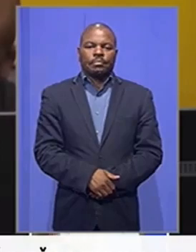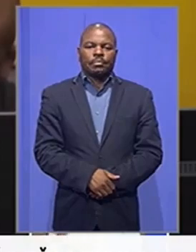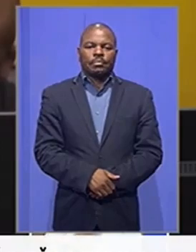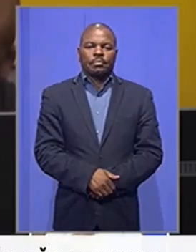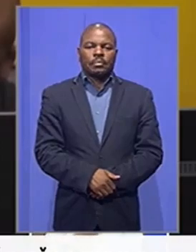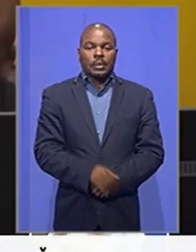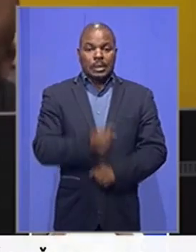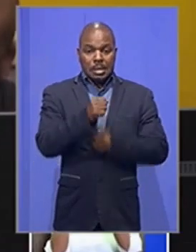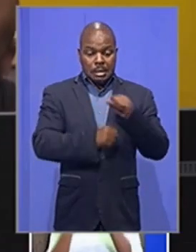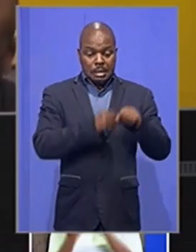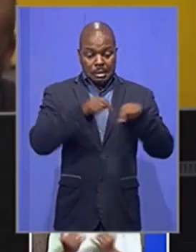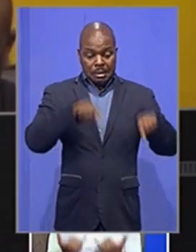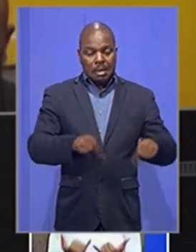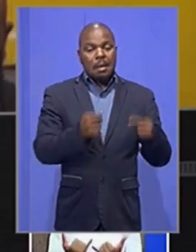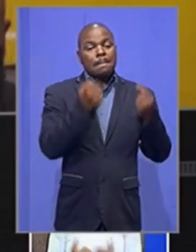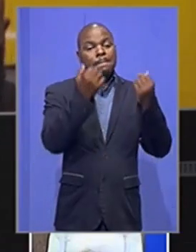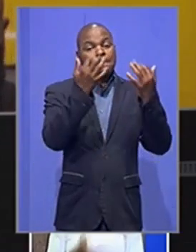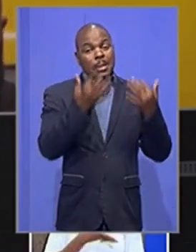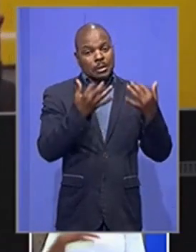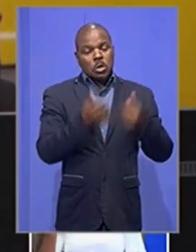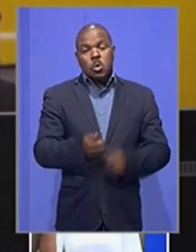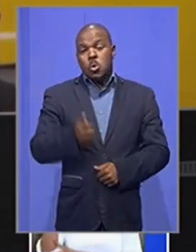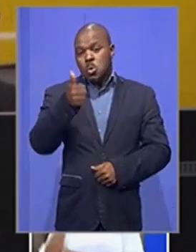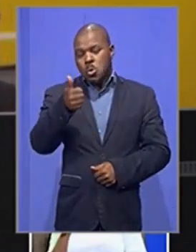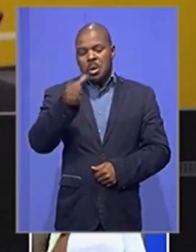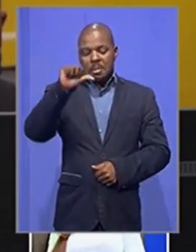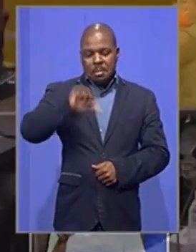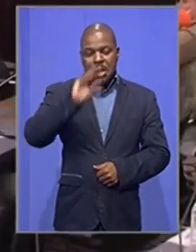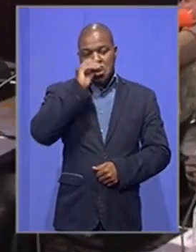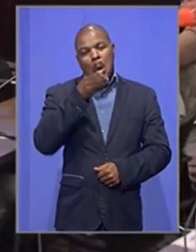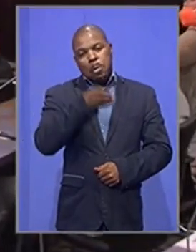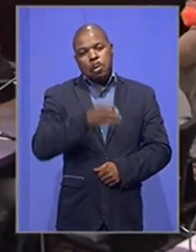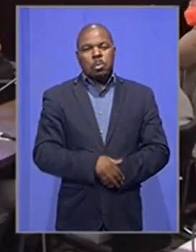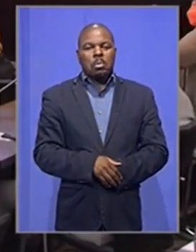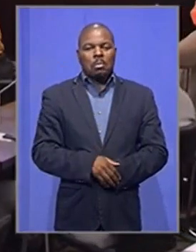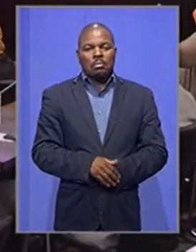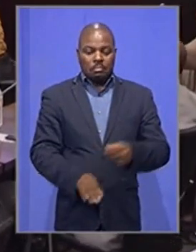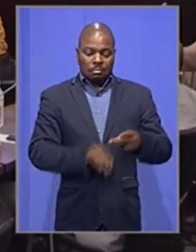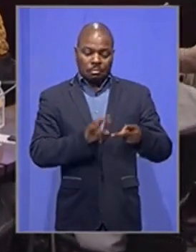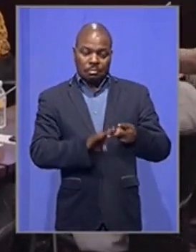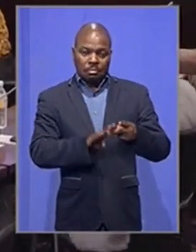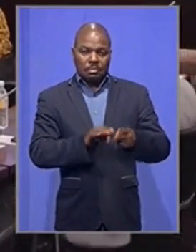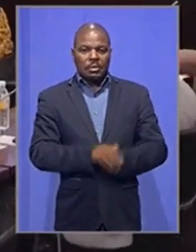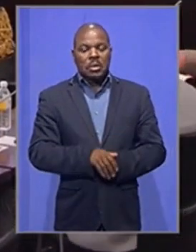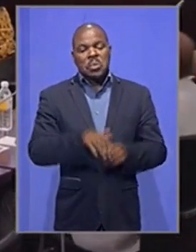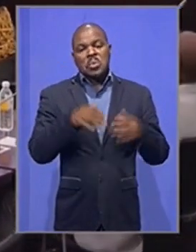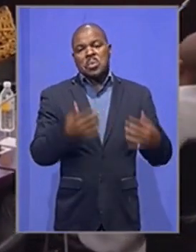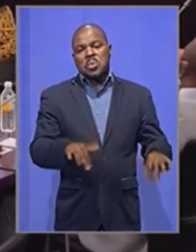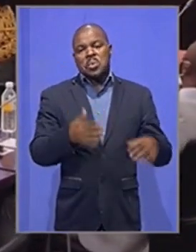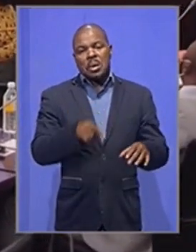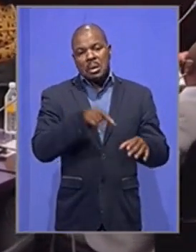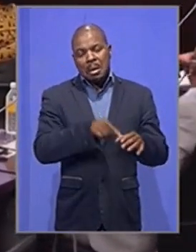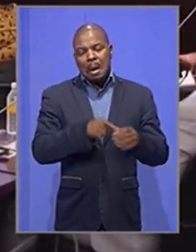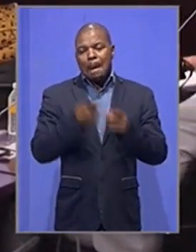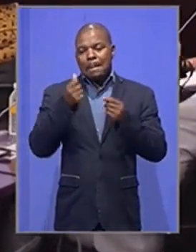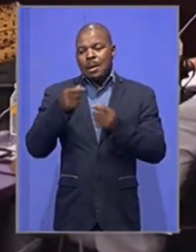Ditekanyetso tša ngwaga o di swere ditaba tše botse le tše mpe ka lehlakoreng le lengwe ke letlotlo la godimo go tšwa go